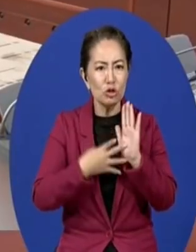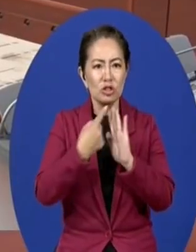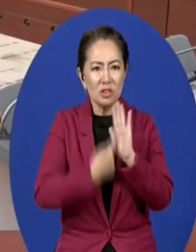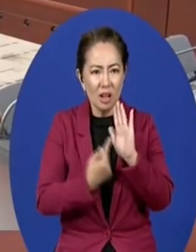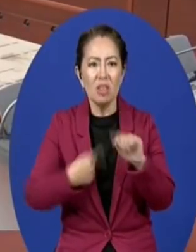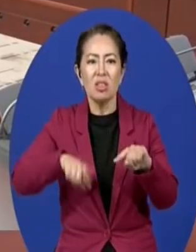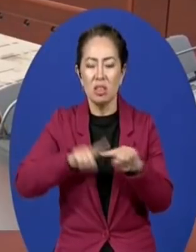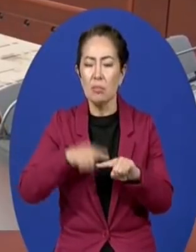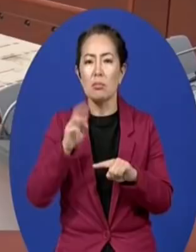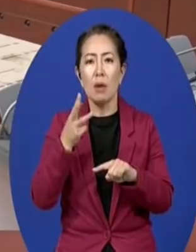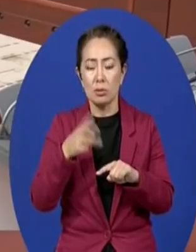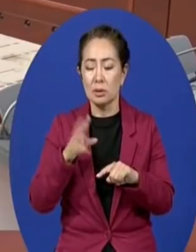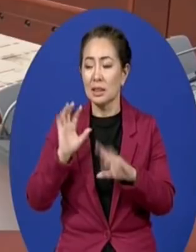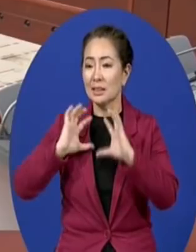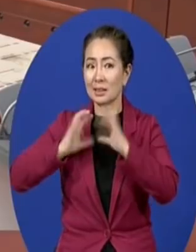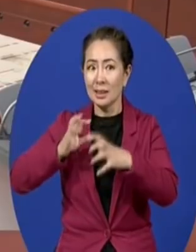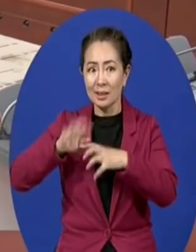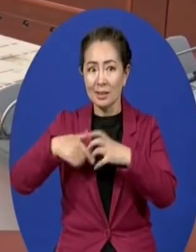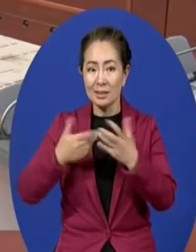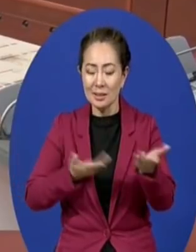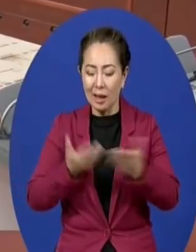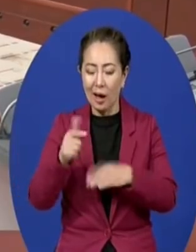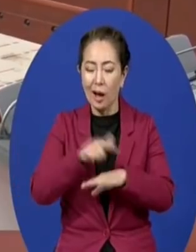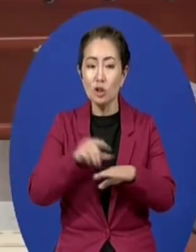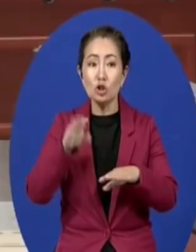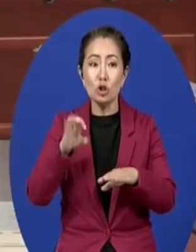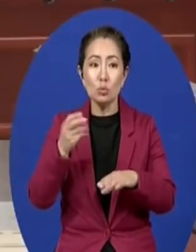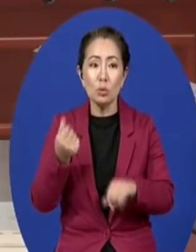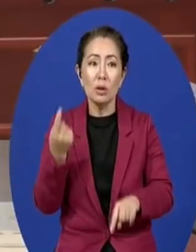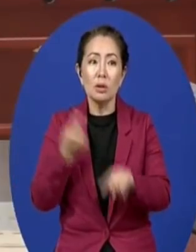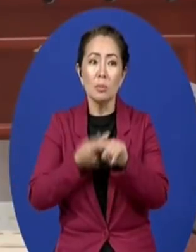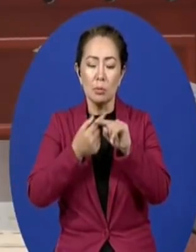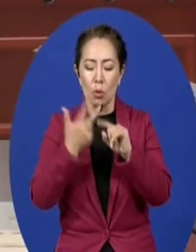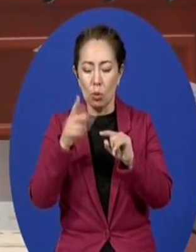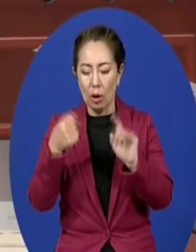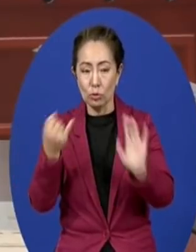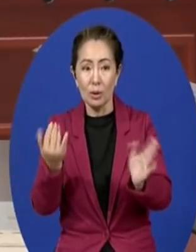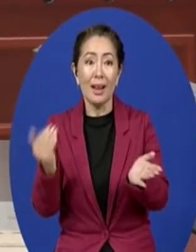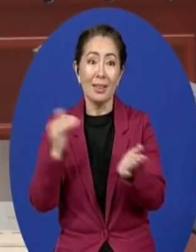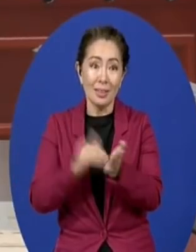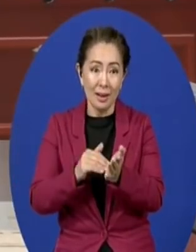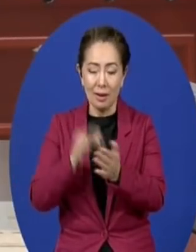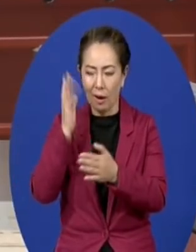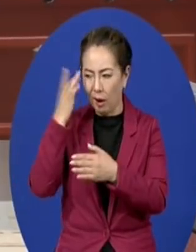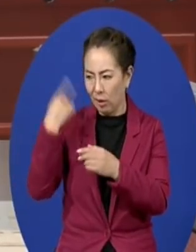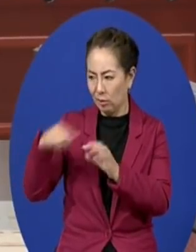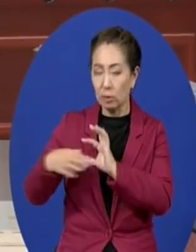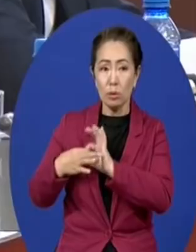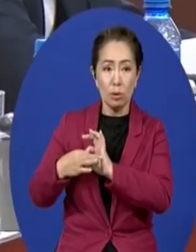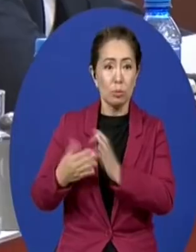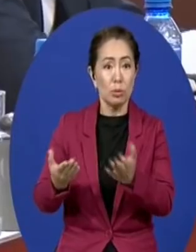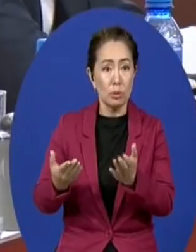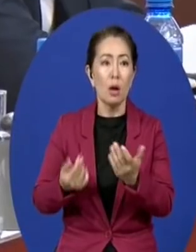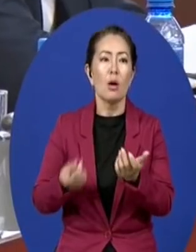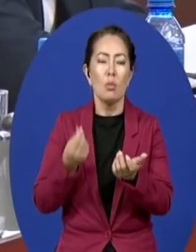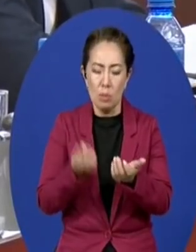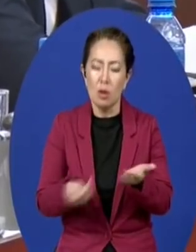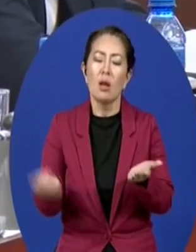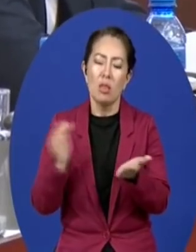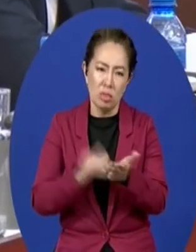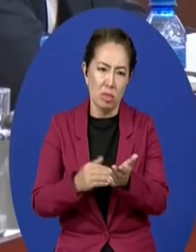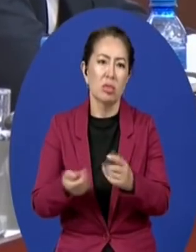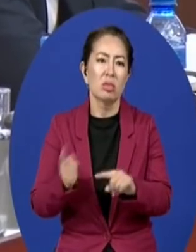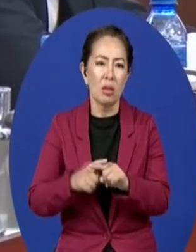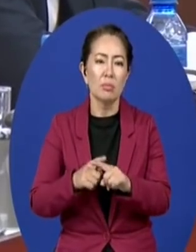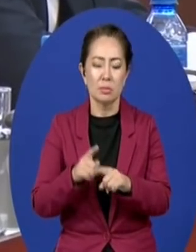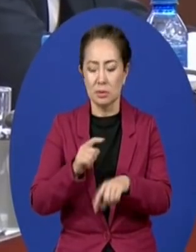хэллээ. Дэлхийн зах зээлд газрын тосны үн 3.6 дахин нэмэгдсэн. Шатхууны үн гадаад зах зээлээс шууд хамааралтай учраас дахин нэмэгдэх нь цаг хугацааны